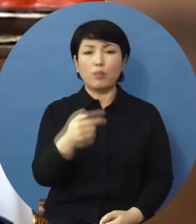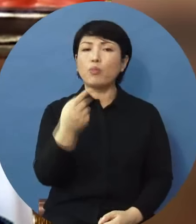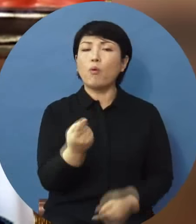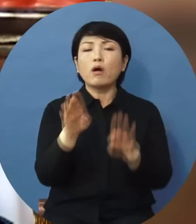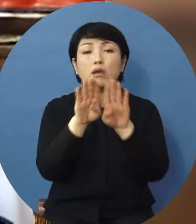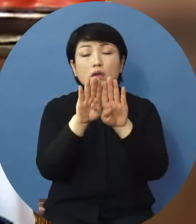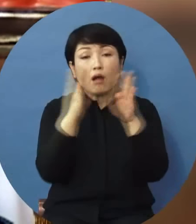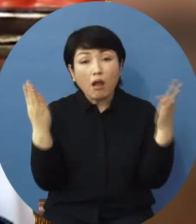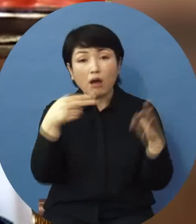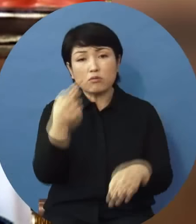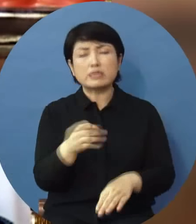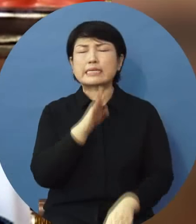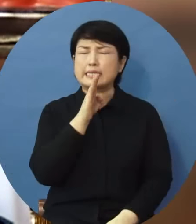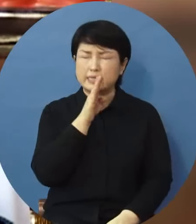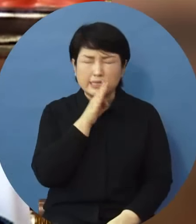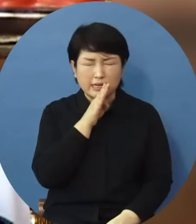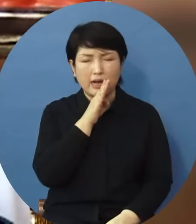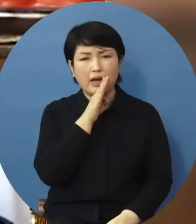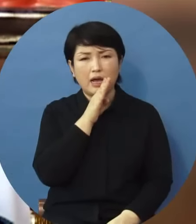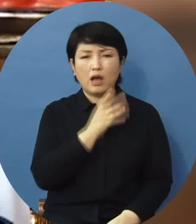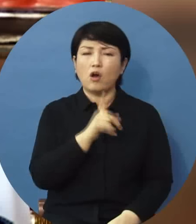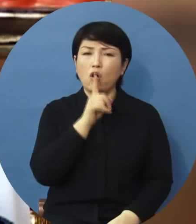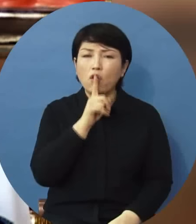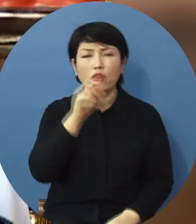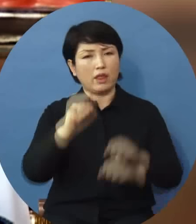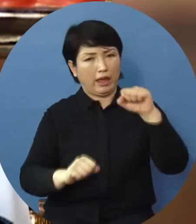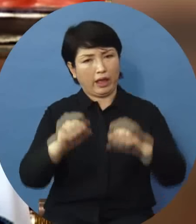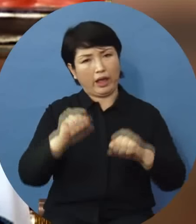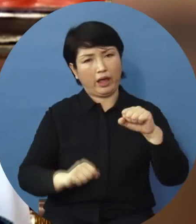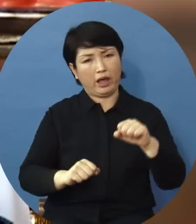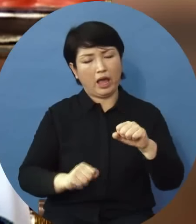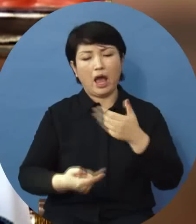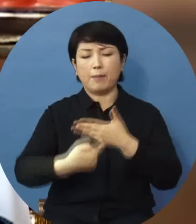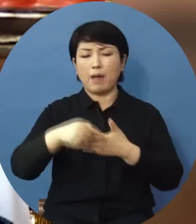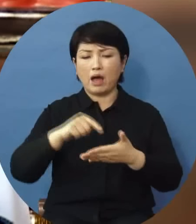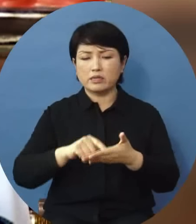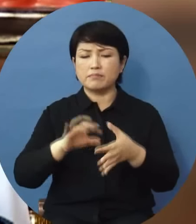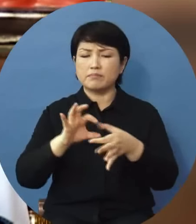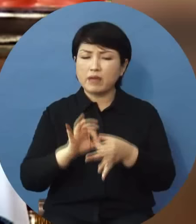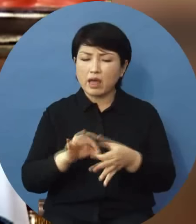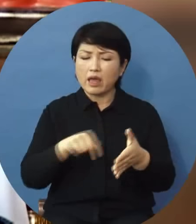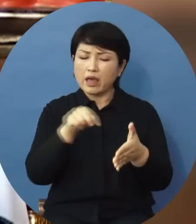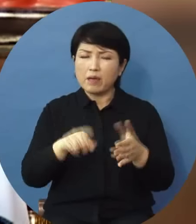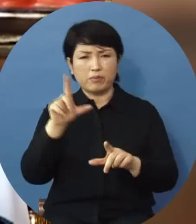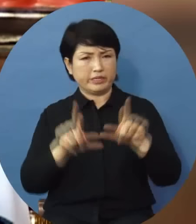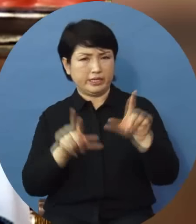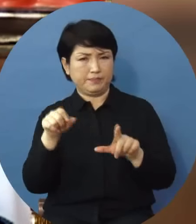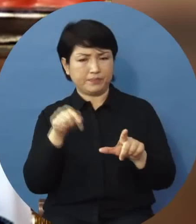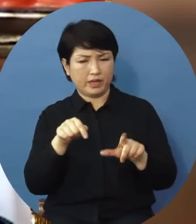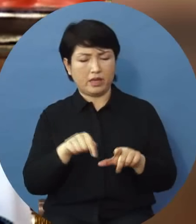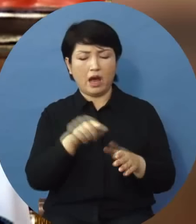열렸다고 하더라도 실제 언행, 마음의 흐름,